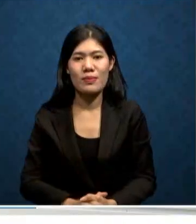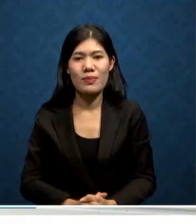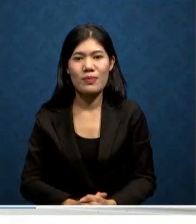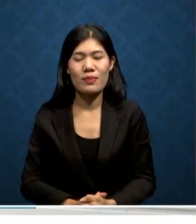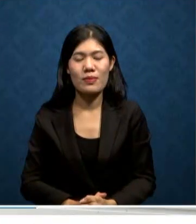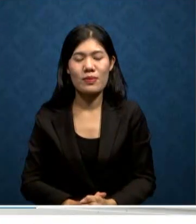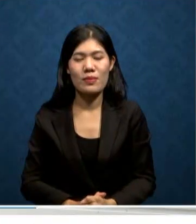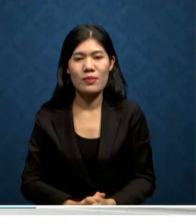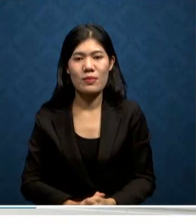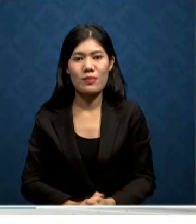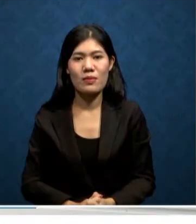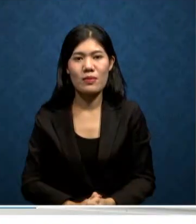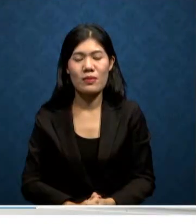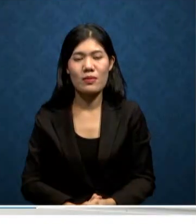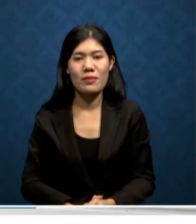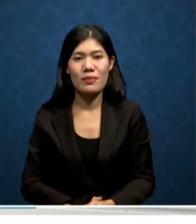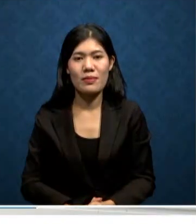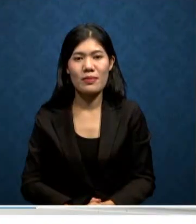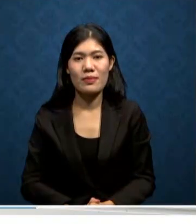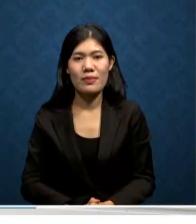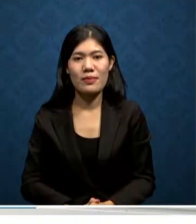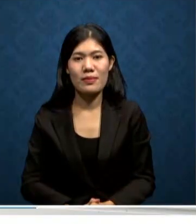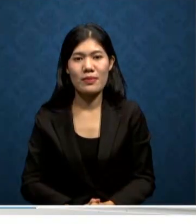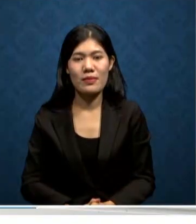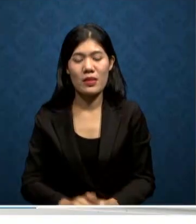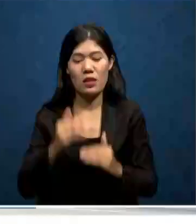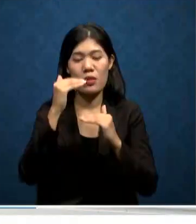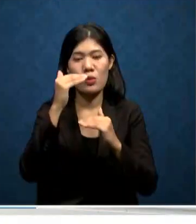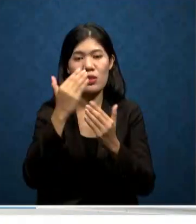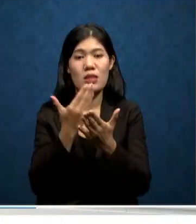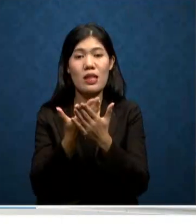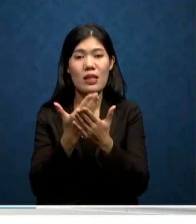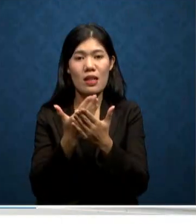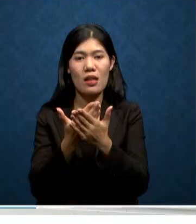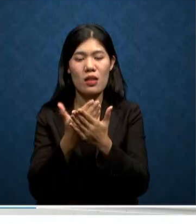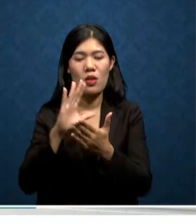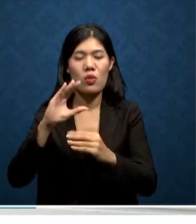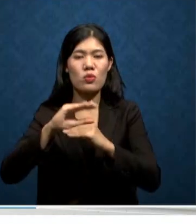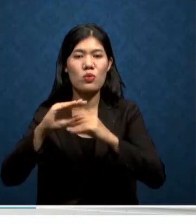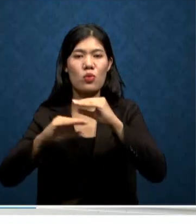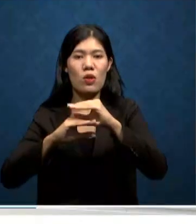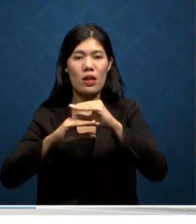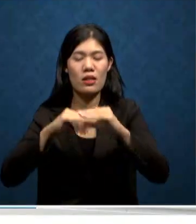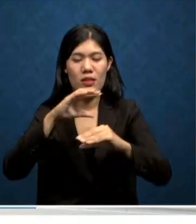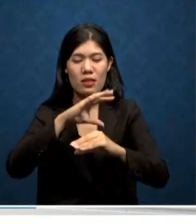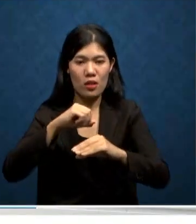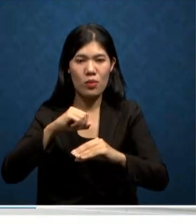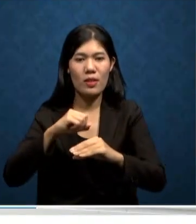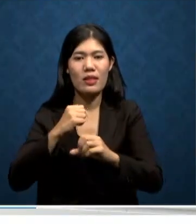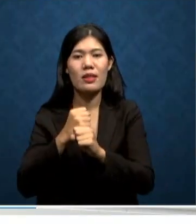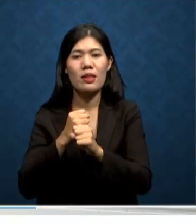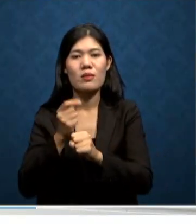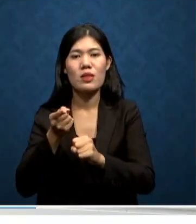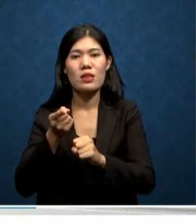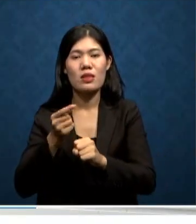ประเด็นต่อไปนะครับเรื่องการกำหนดวงเงินแล้วก็โครงการที่นำไปปฏิบัติเนี่ยไม่เต็มตาม